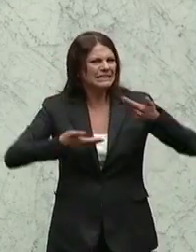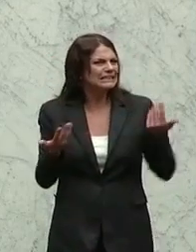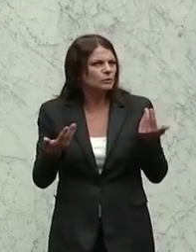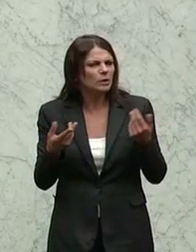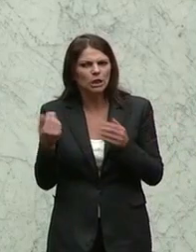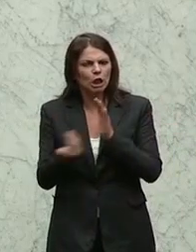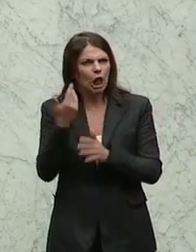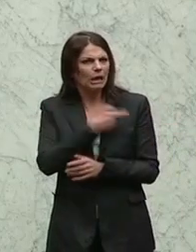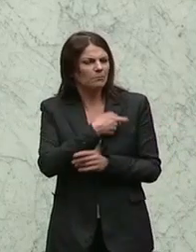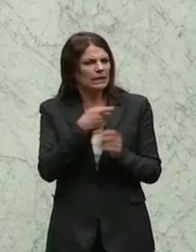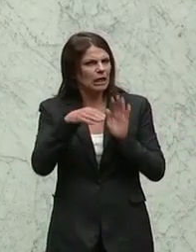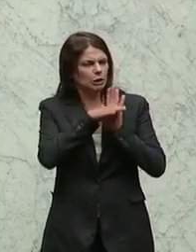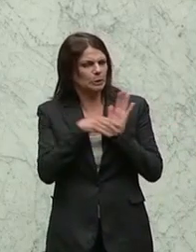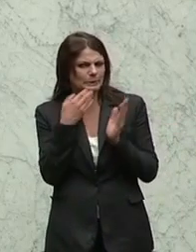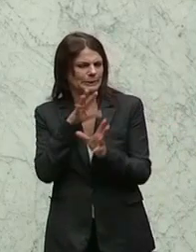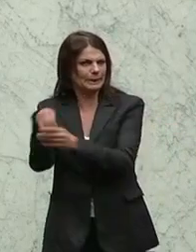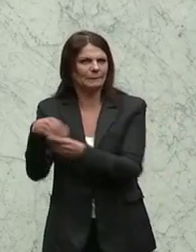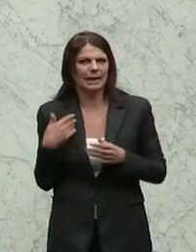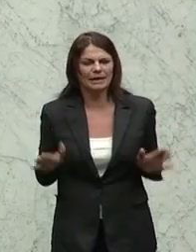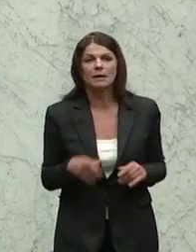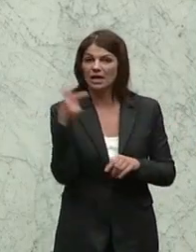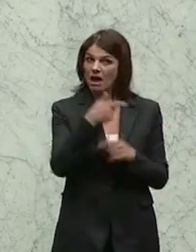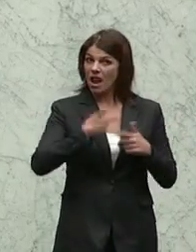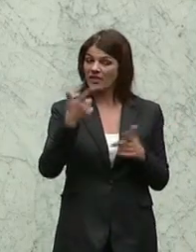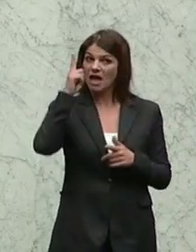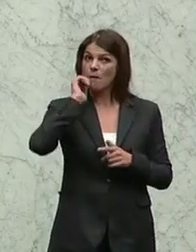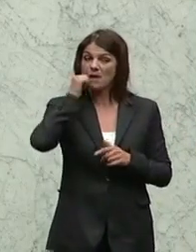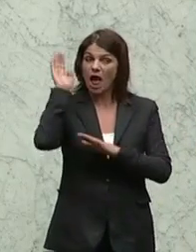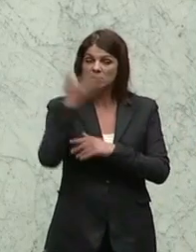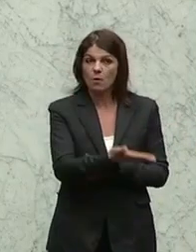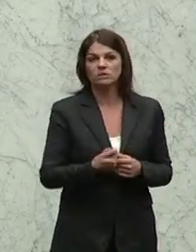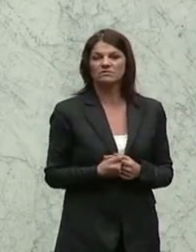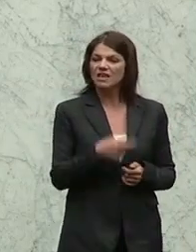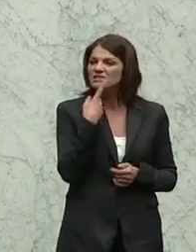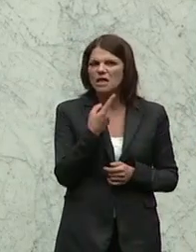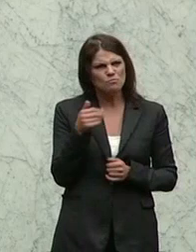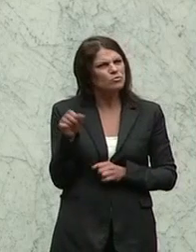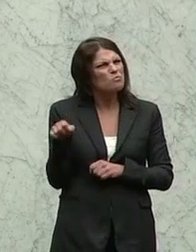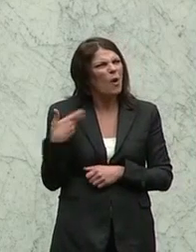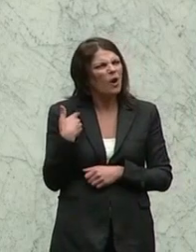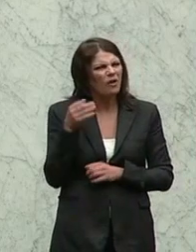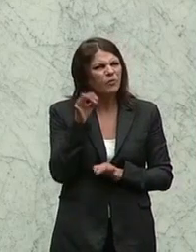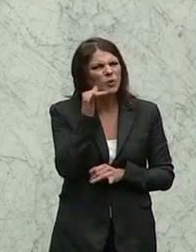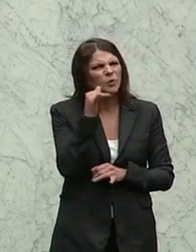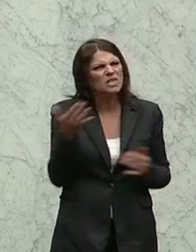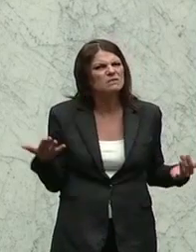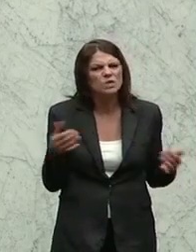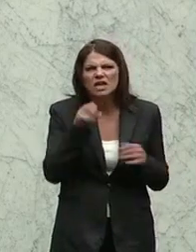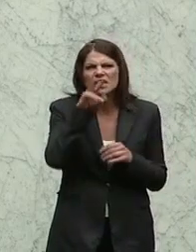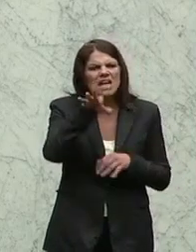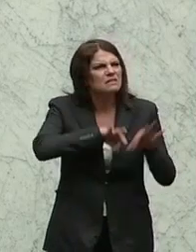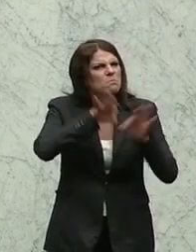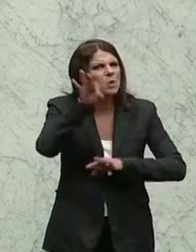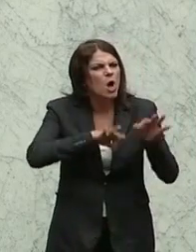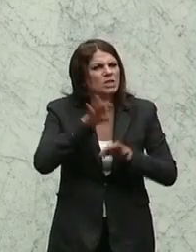neuen Parteistatut ja nicht dabei. Aber dieser Landeshauptmann Haslauer meint, das muss doch möglich sein, für den Tourismus die